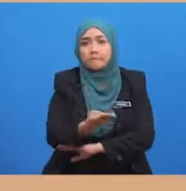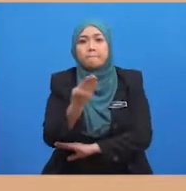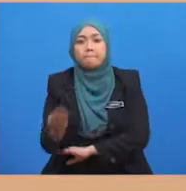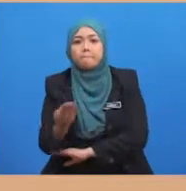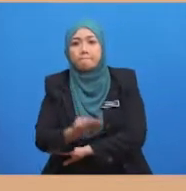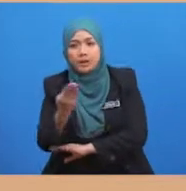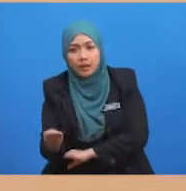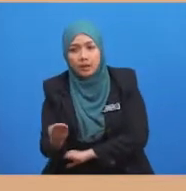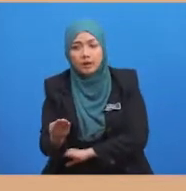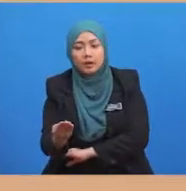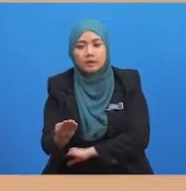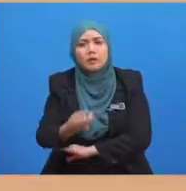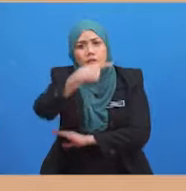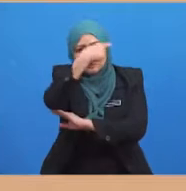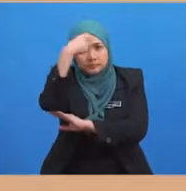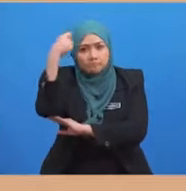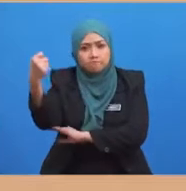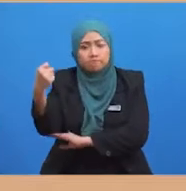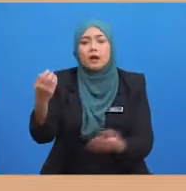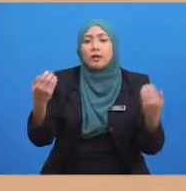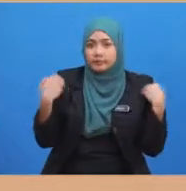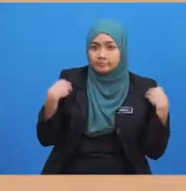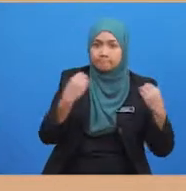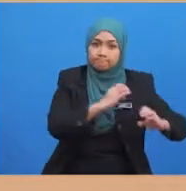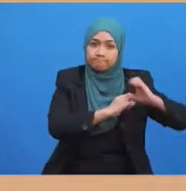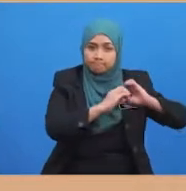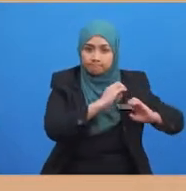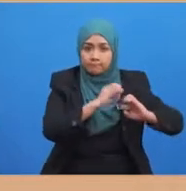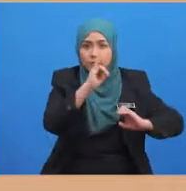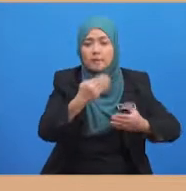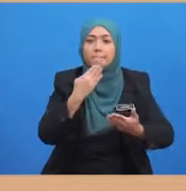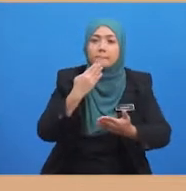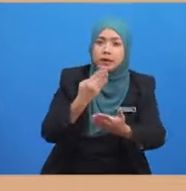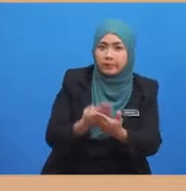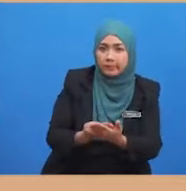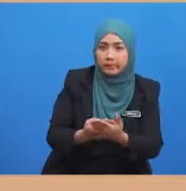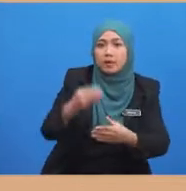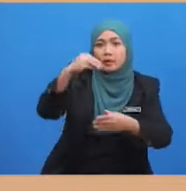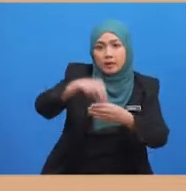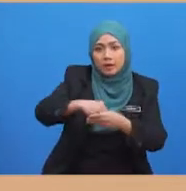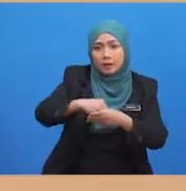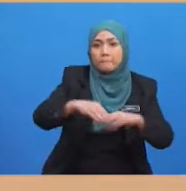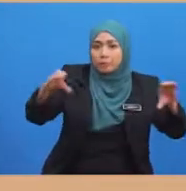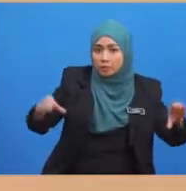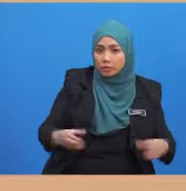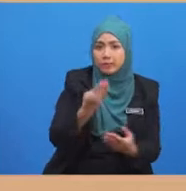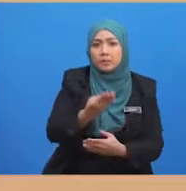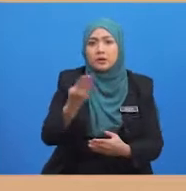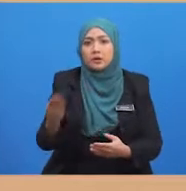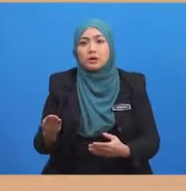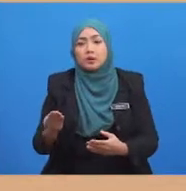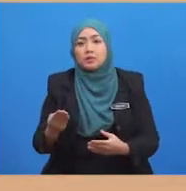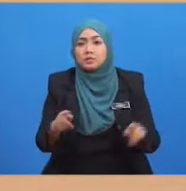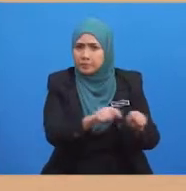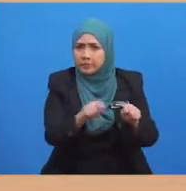ia mempunyai ciri-ciri yang lebih baik dalam pembuatan barangan tertentu seperti tayar dan